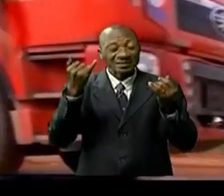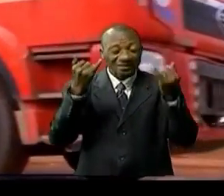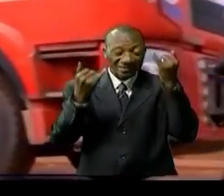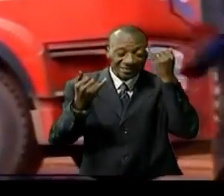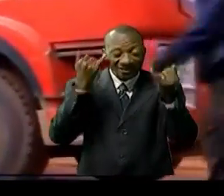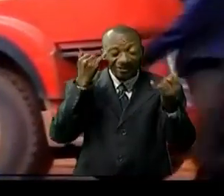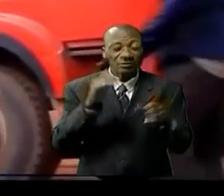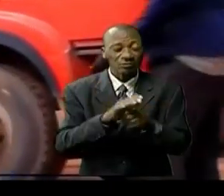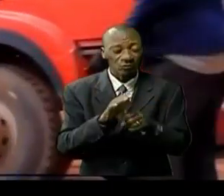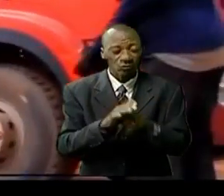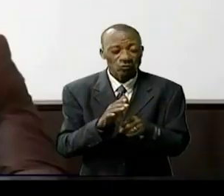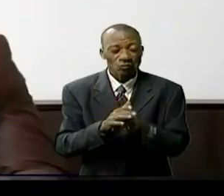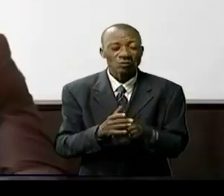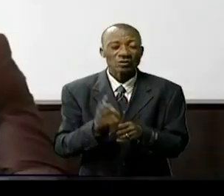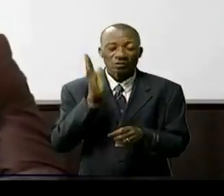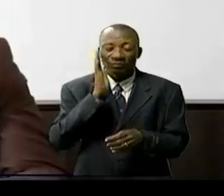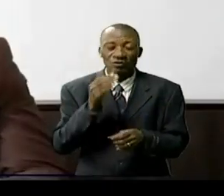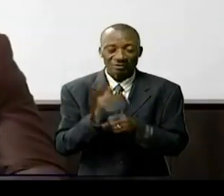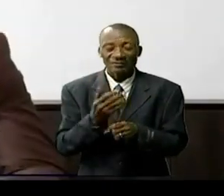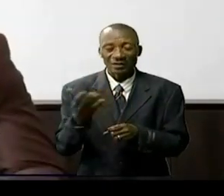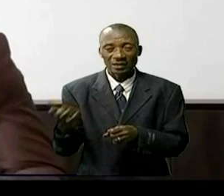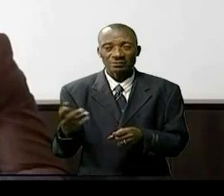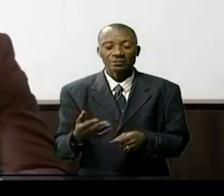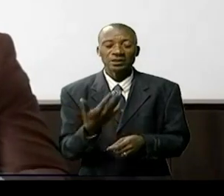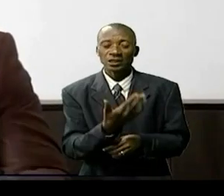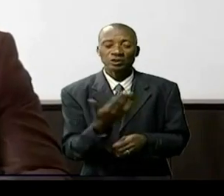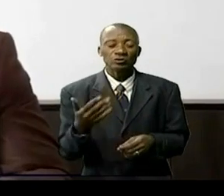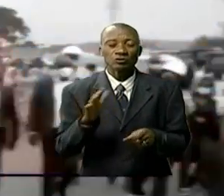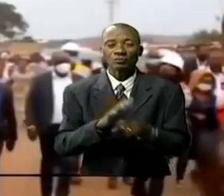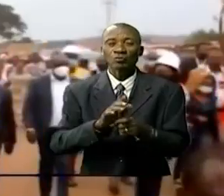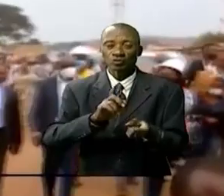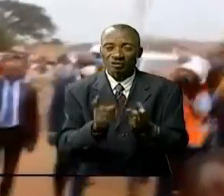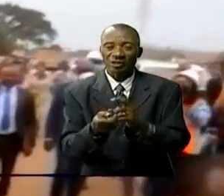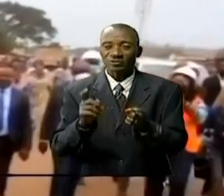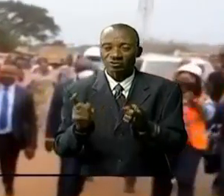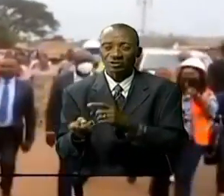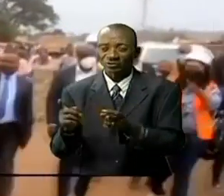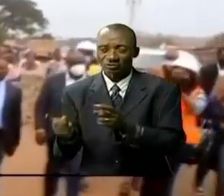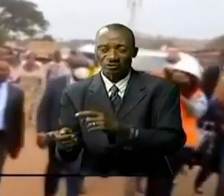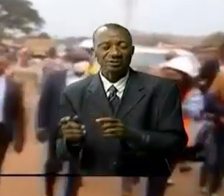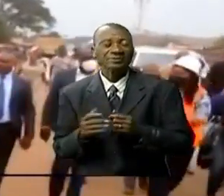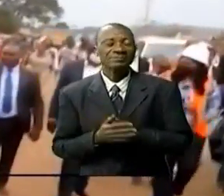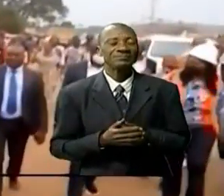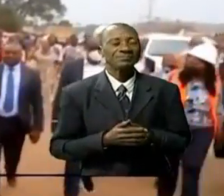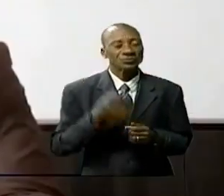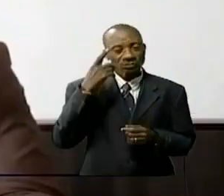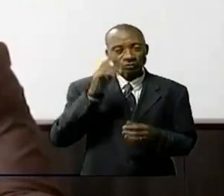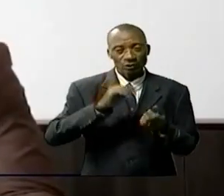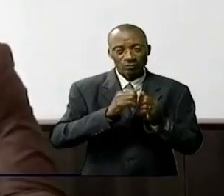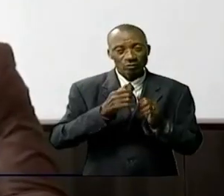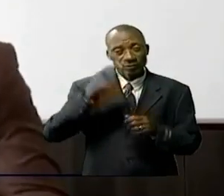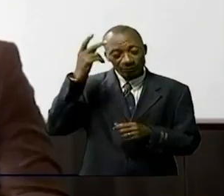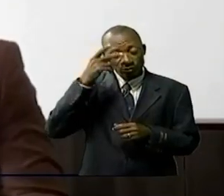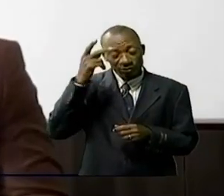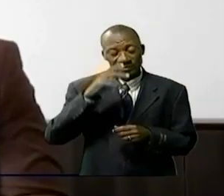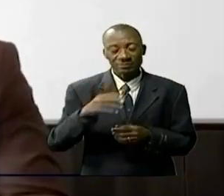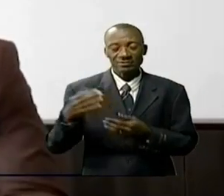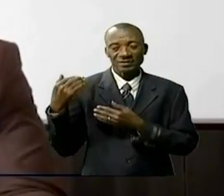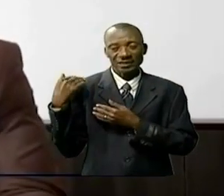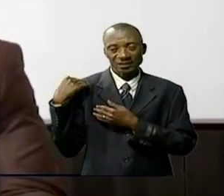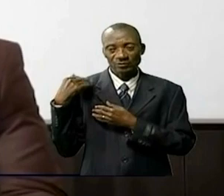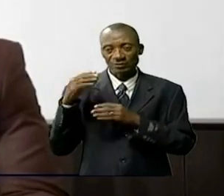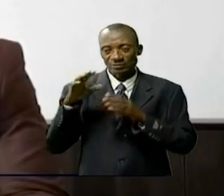en train de changer nous on a pas montrable sur le plan politique les charges et des communications tranche